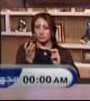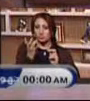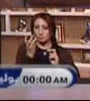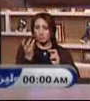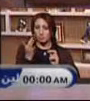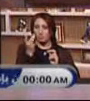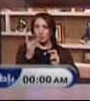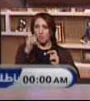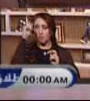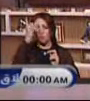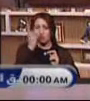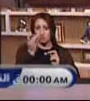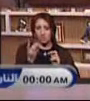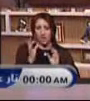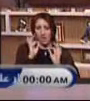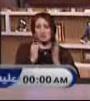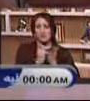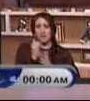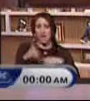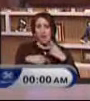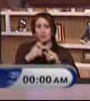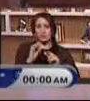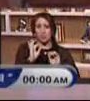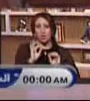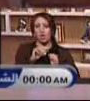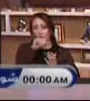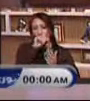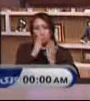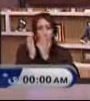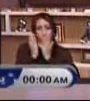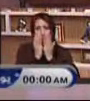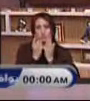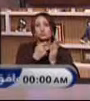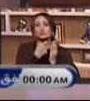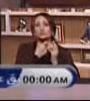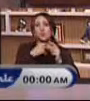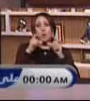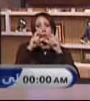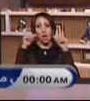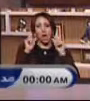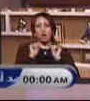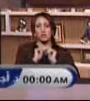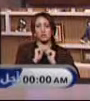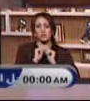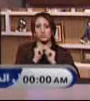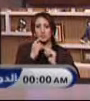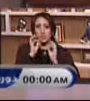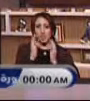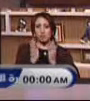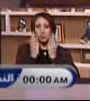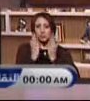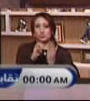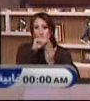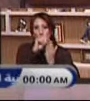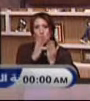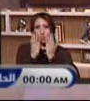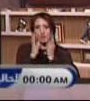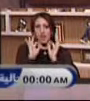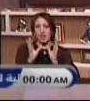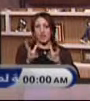يقولوا إيه لما تيجي تذكر الله ارفع صوتك في المصحف وامسك المصحف حتى لو كنت حافظ. ليه؟ أنا لما أمسك